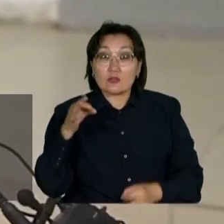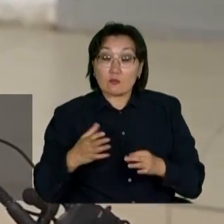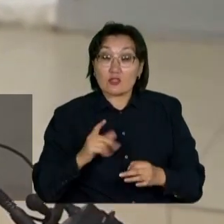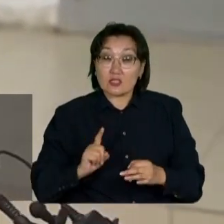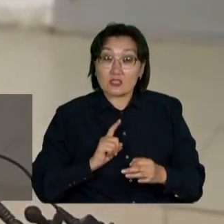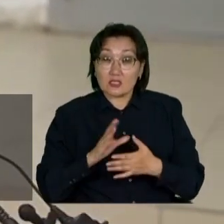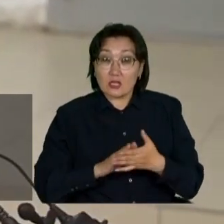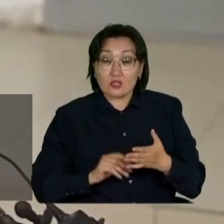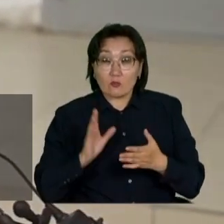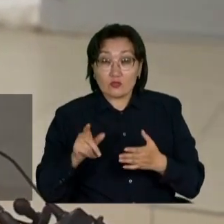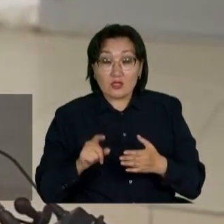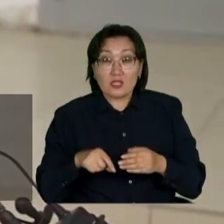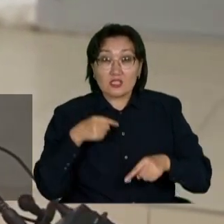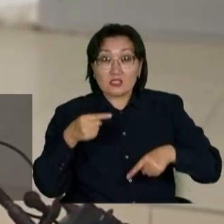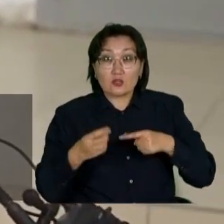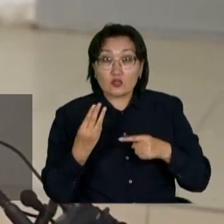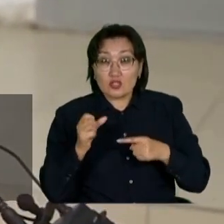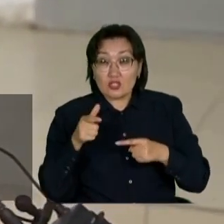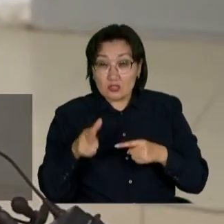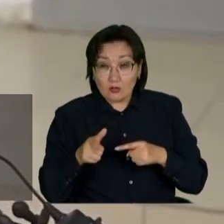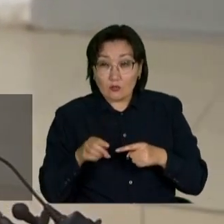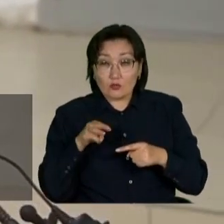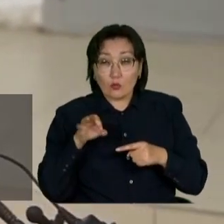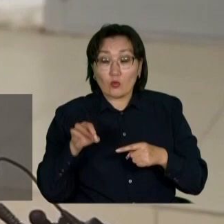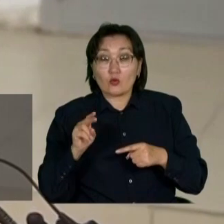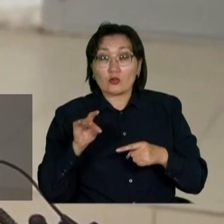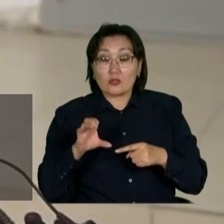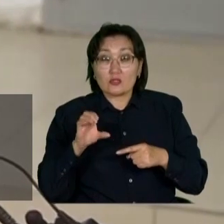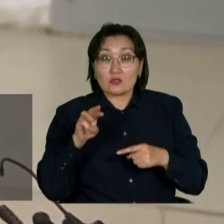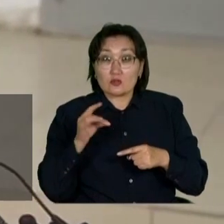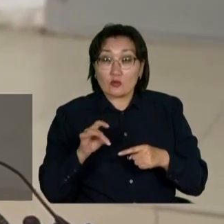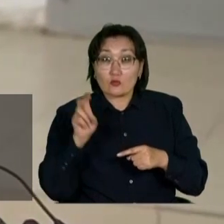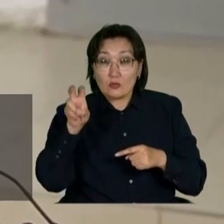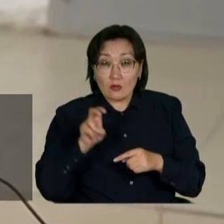дождались, дальше будем теперь в следующий шаг за ТО «Корлосстрой». Будем туда обращаться.